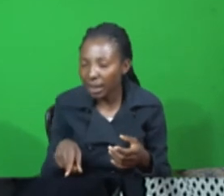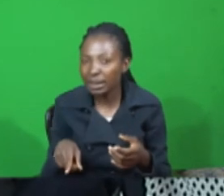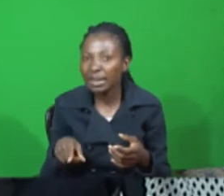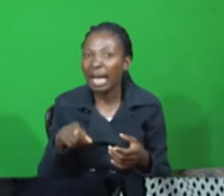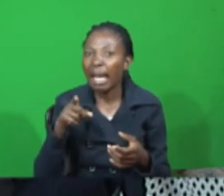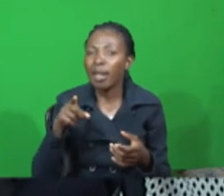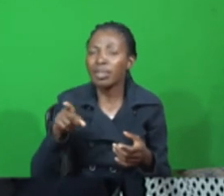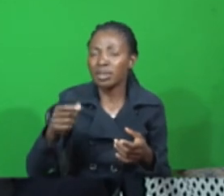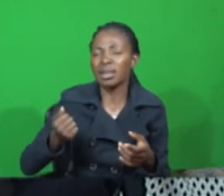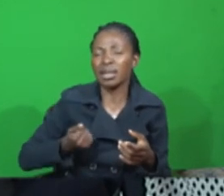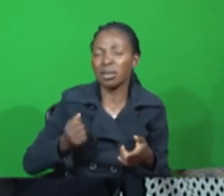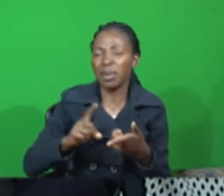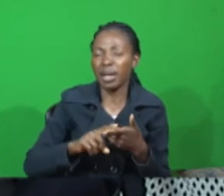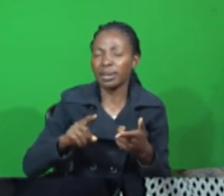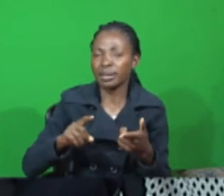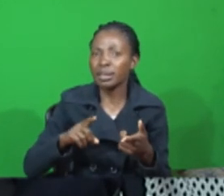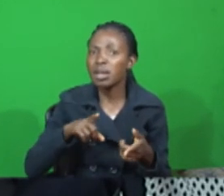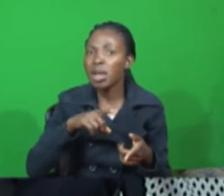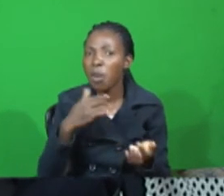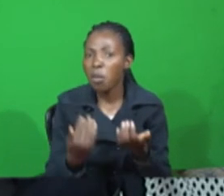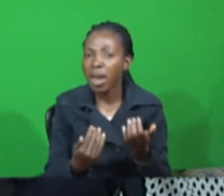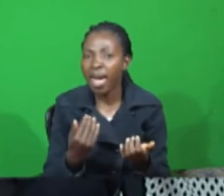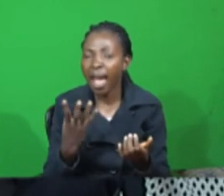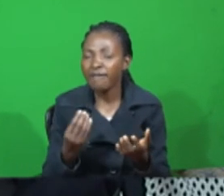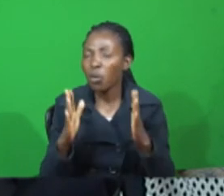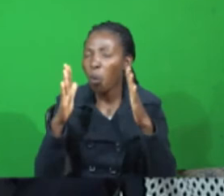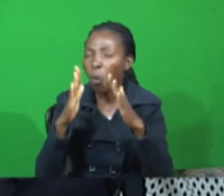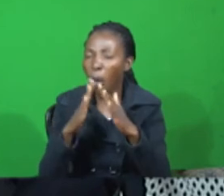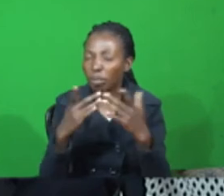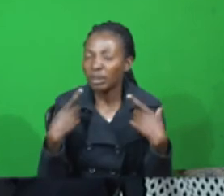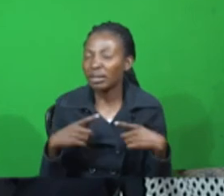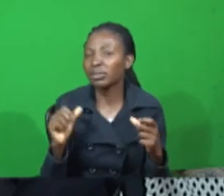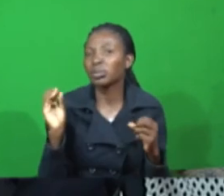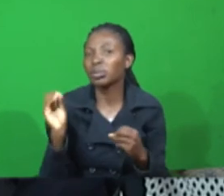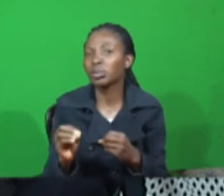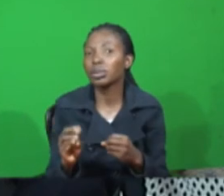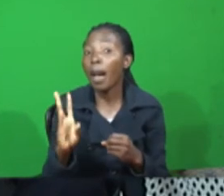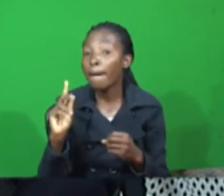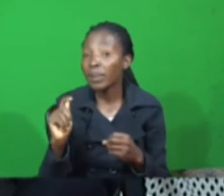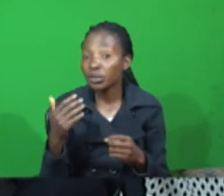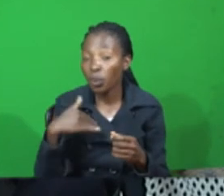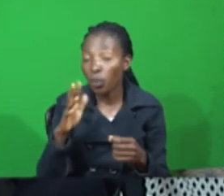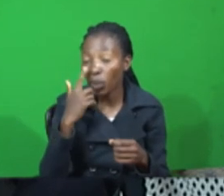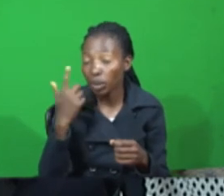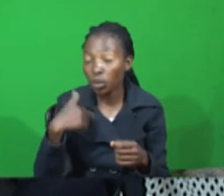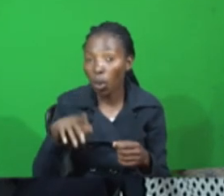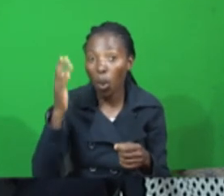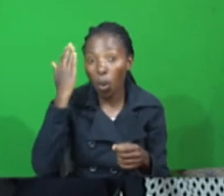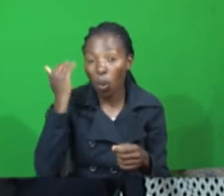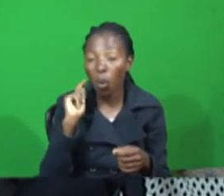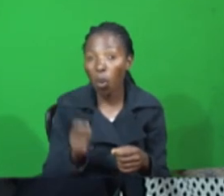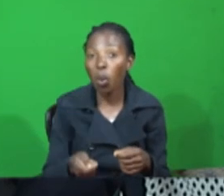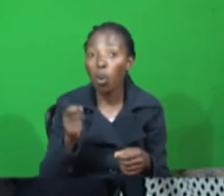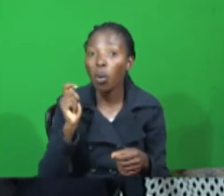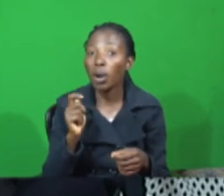ndo wakonzeresa. But we don't know anything. But no pero nika ya neve makoti vachedza kubatsira nyaidzi. Unoko nonzwa